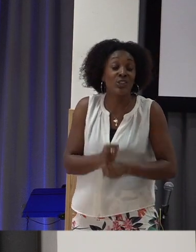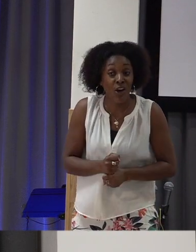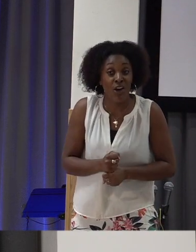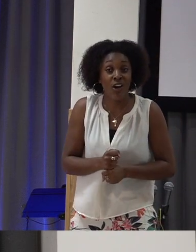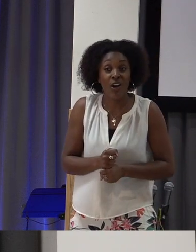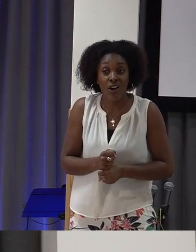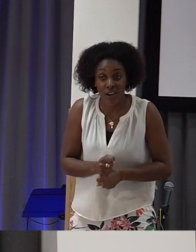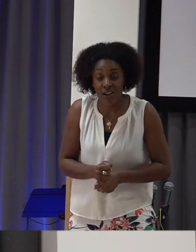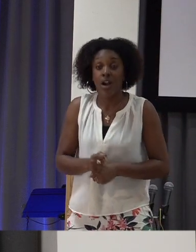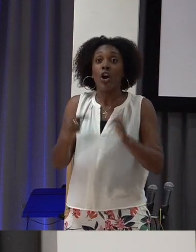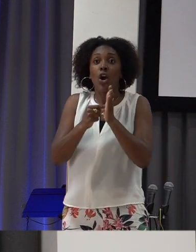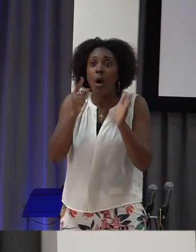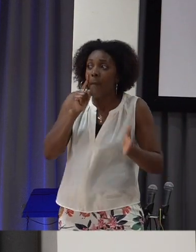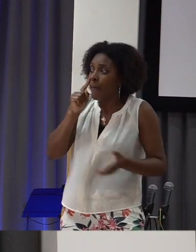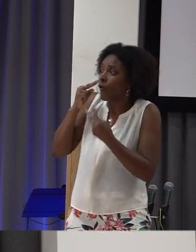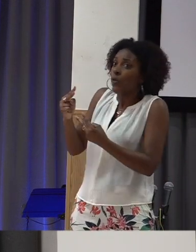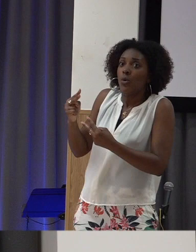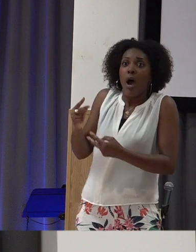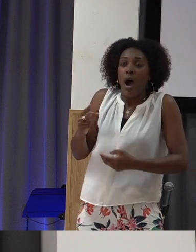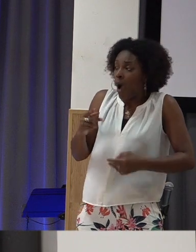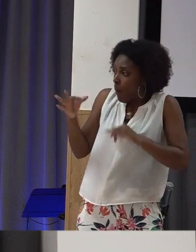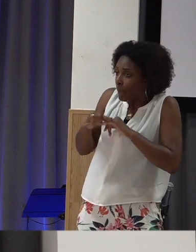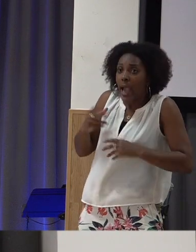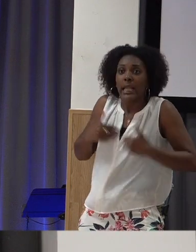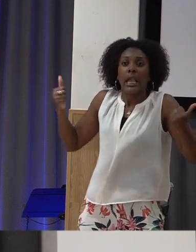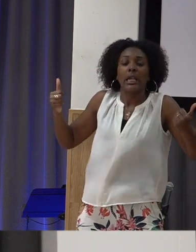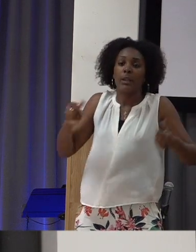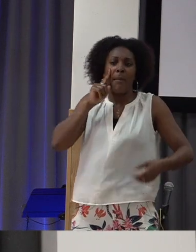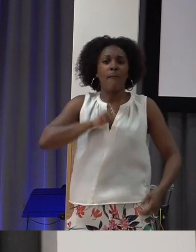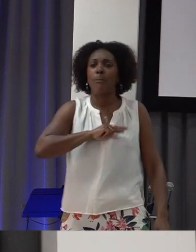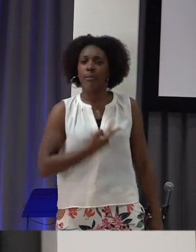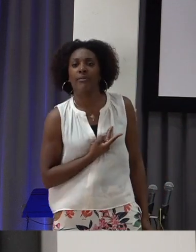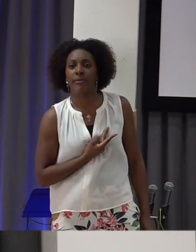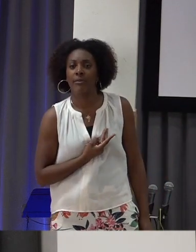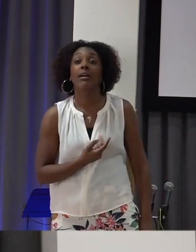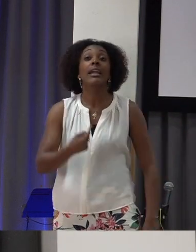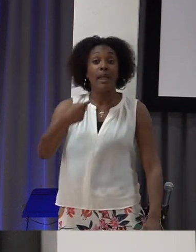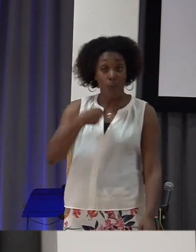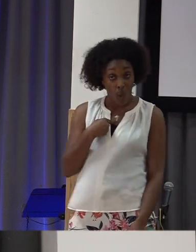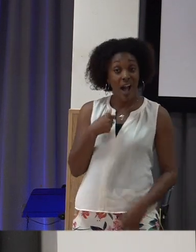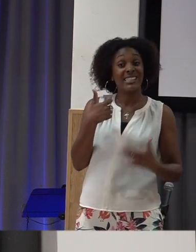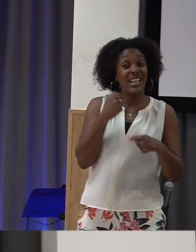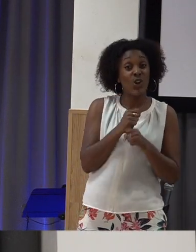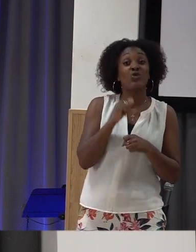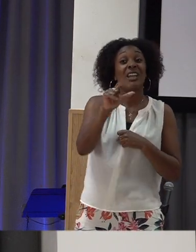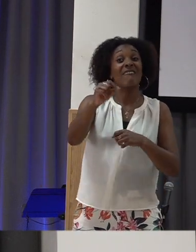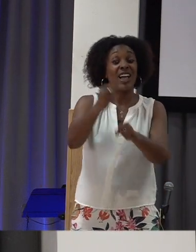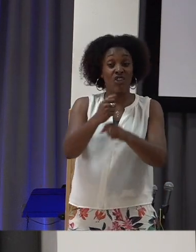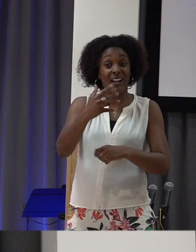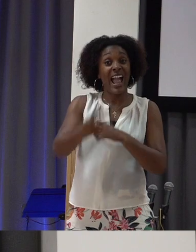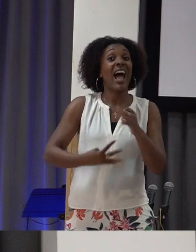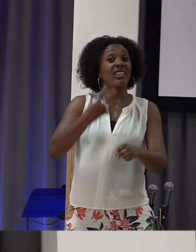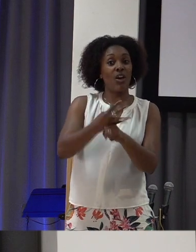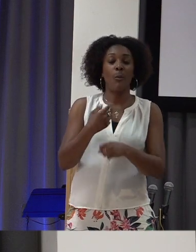arrivées. Quand ma mère a vu ça, elle s'est convertie. Et moi, j'ai traîné pendant 4 années, c'est-à-dire entre 16 et 20 ans, pour